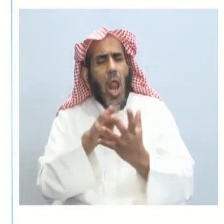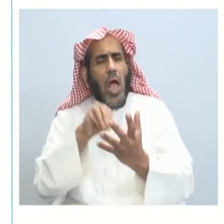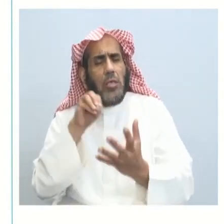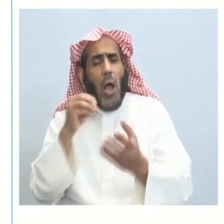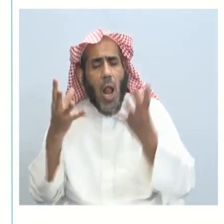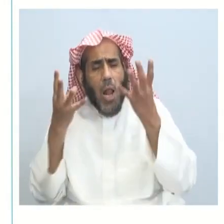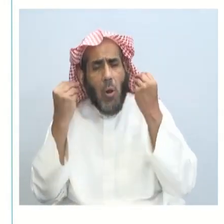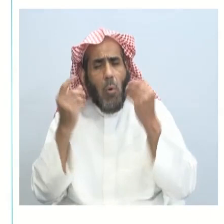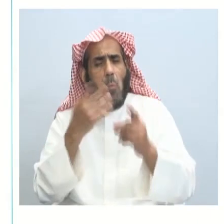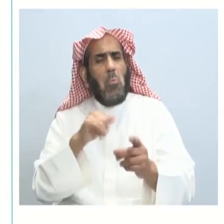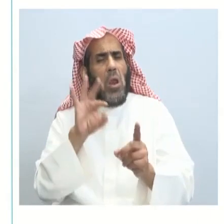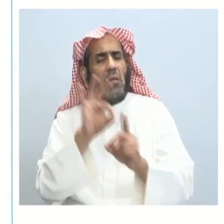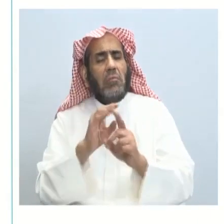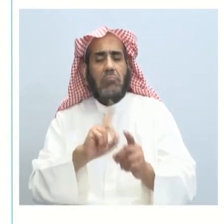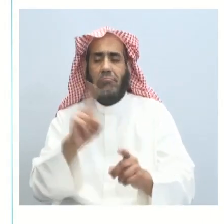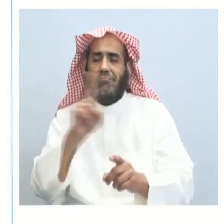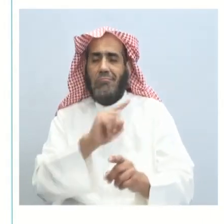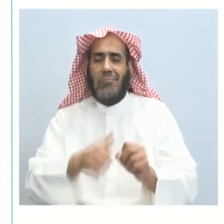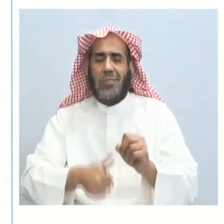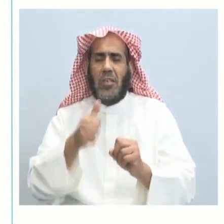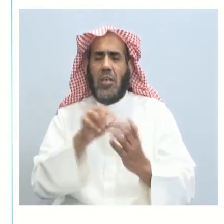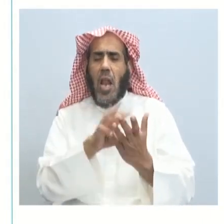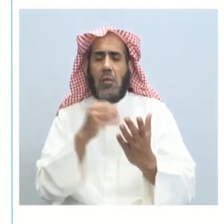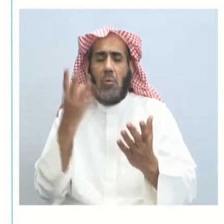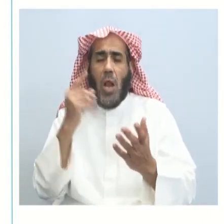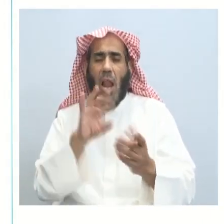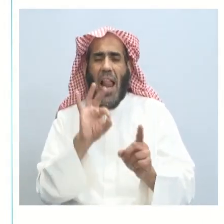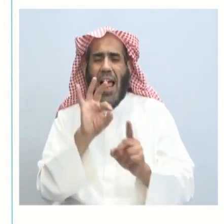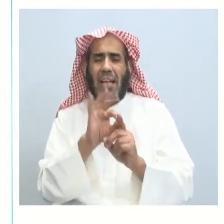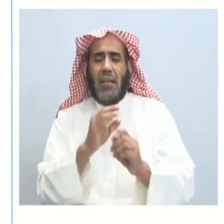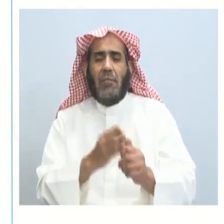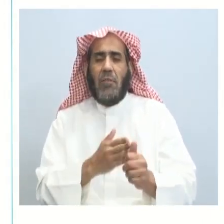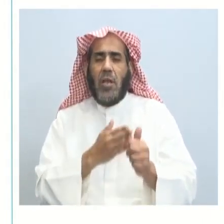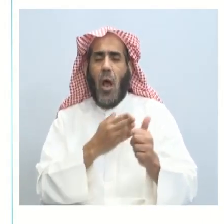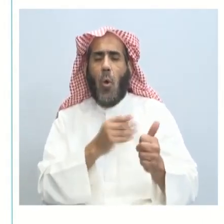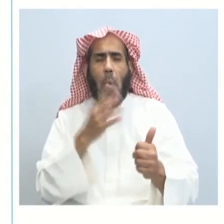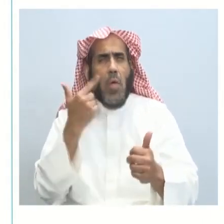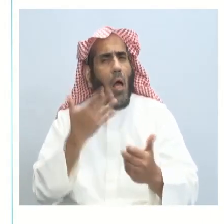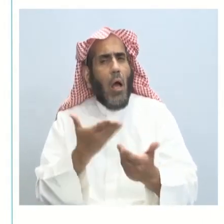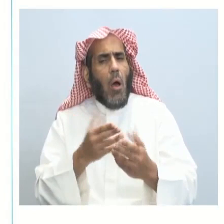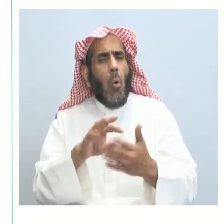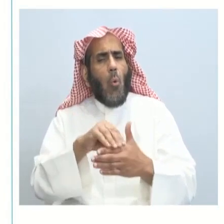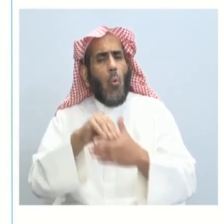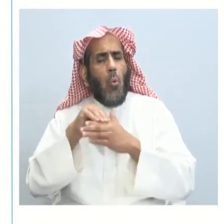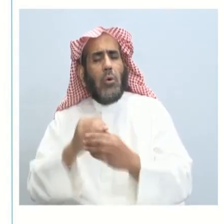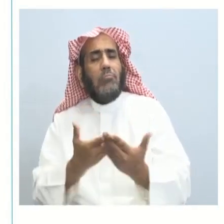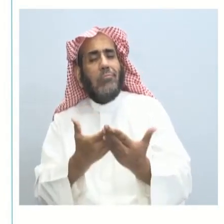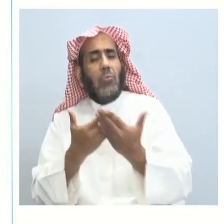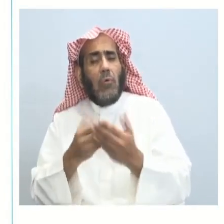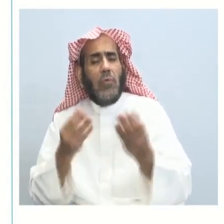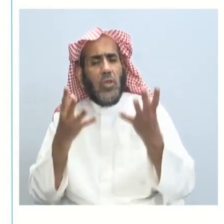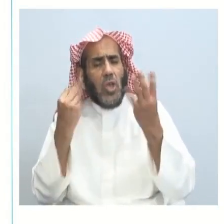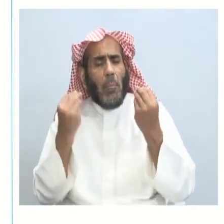هدف لا نستطيع ان نجمع معلومه الهدف يقودك الى معرفه ماذا تريد وبالتالي يساعدك في جمع